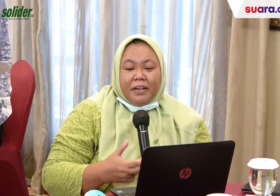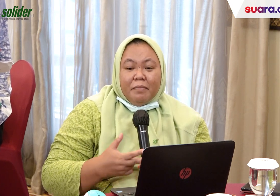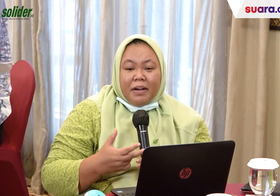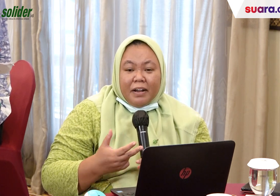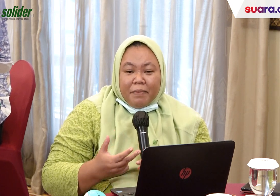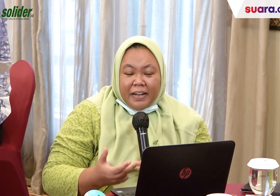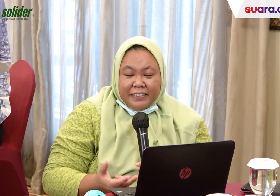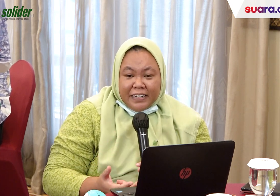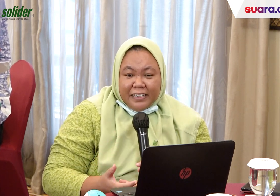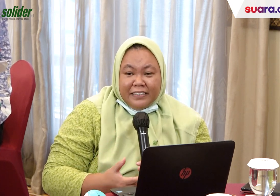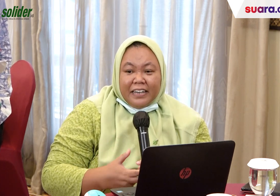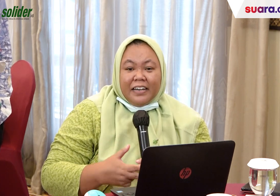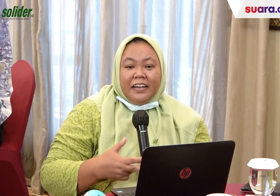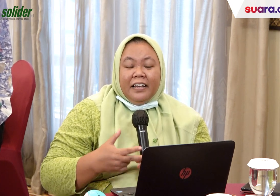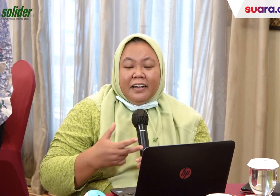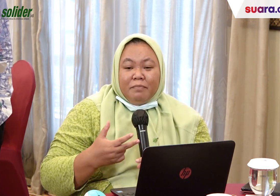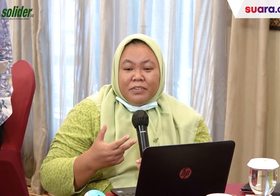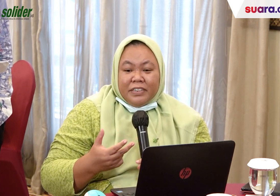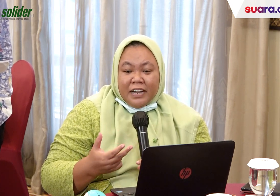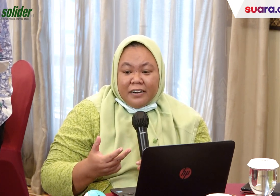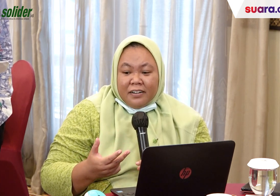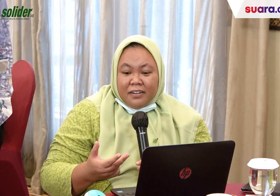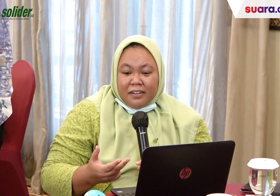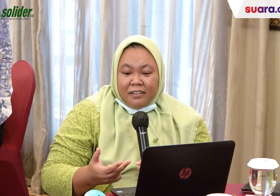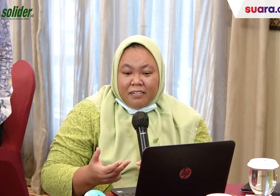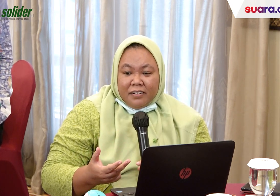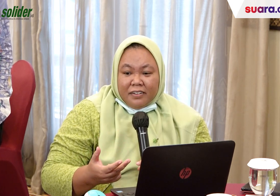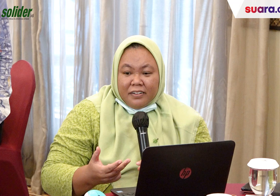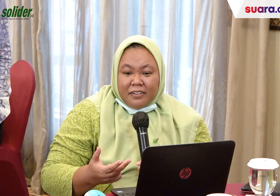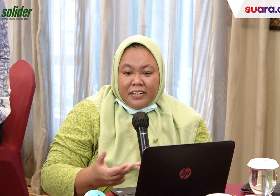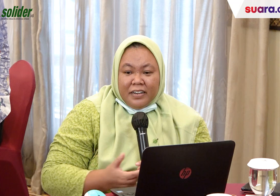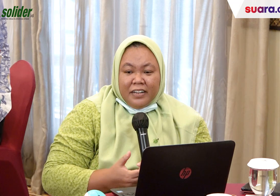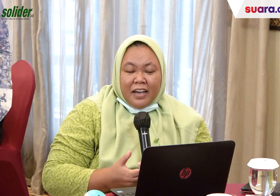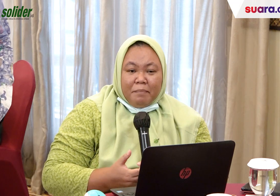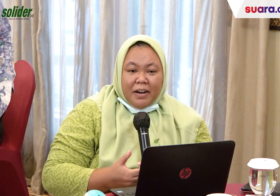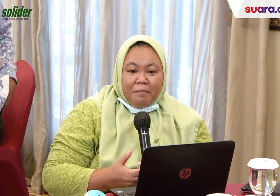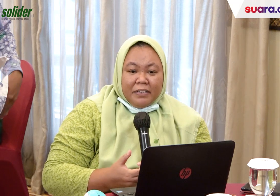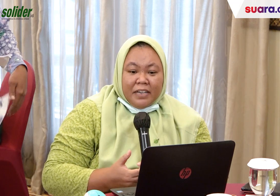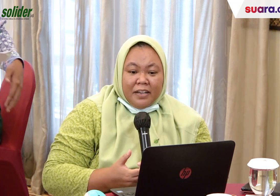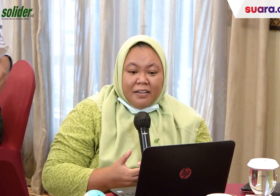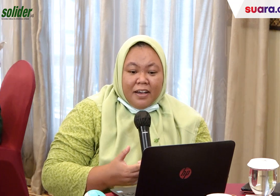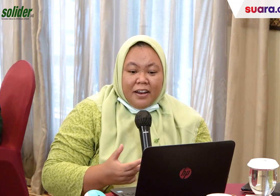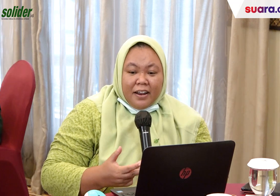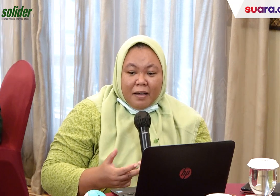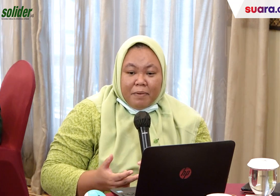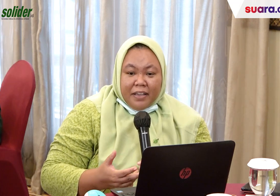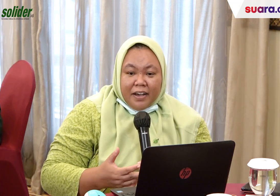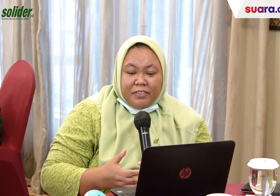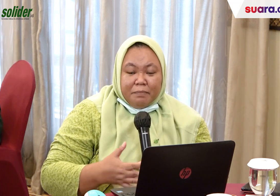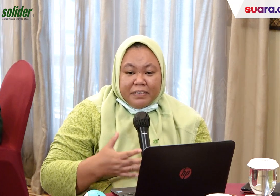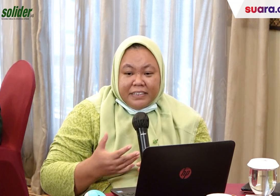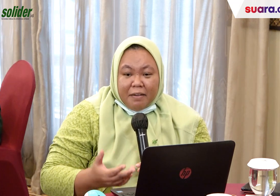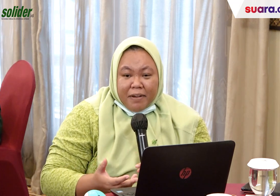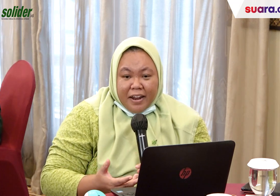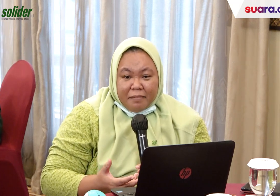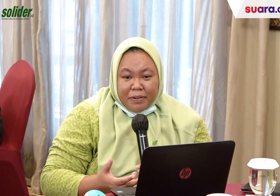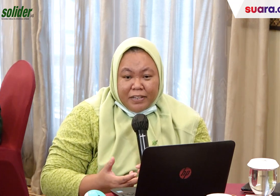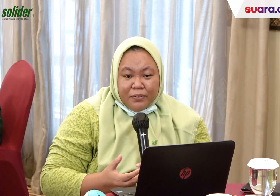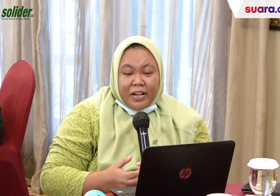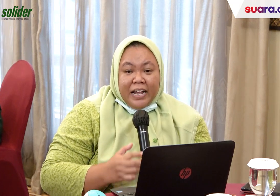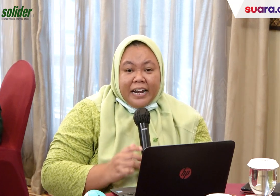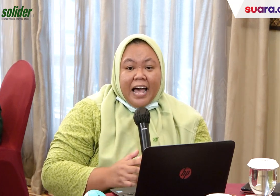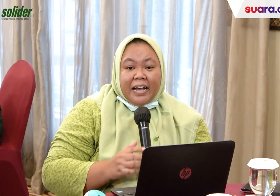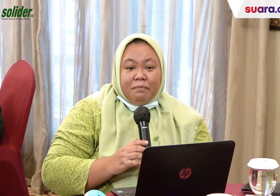prosesnya Bagaimana beracaranya kemudian Eh ini apa namanya hal-hal apa yang harus dipersiapkan